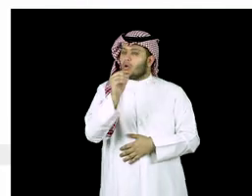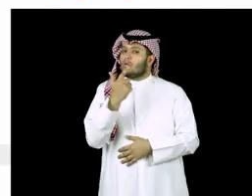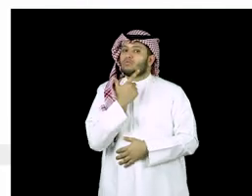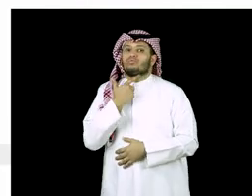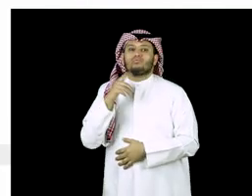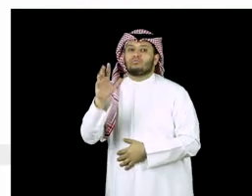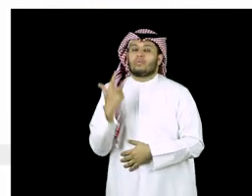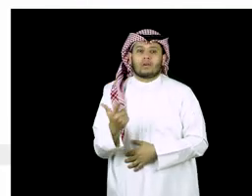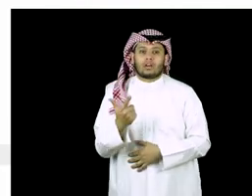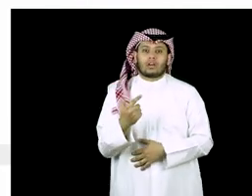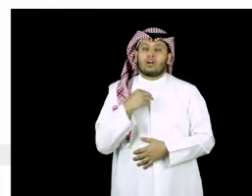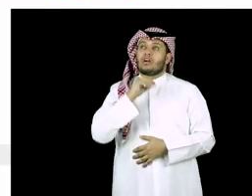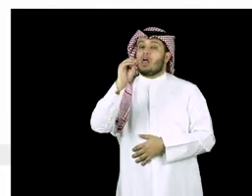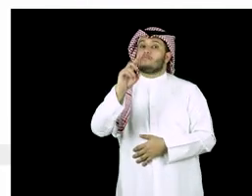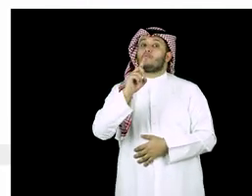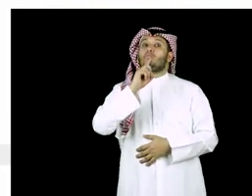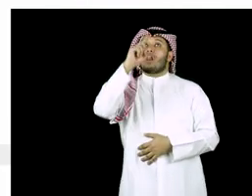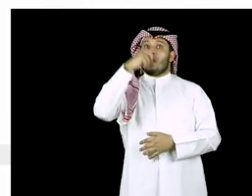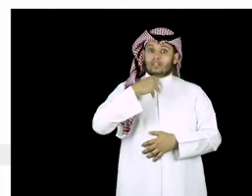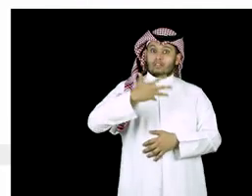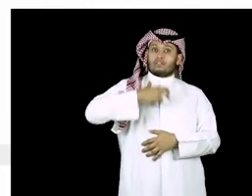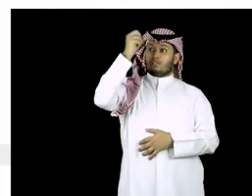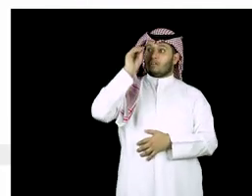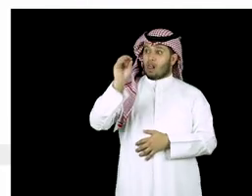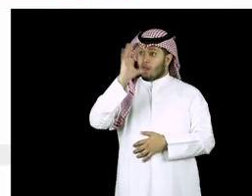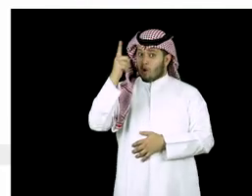الله؟ والذي نفسي بيده